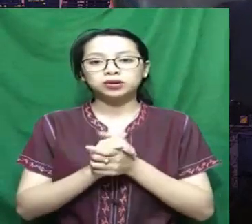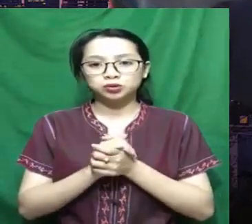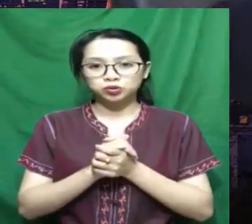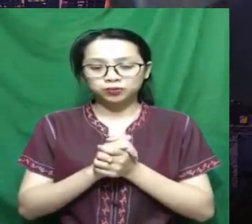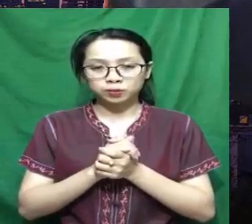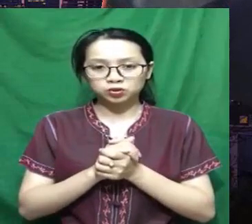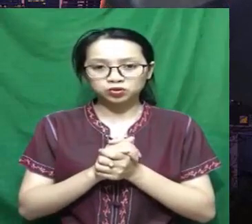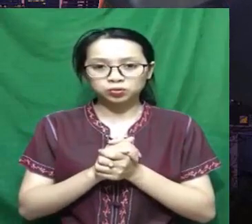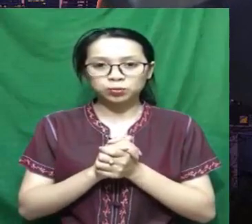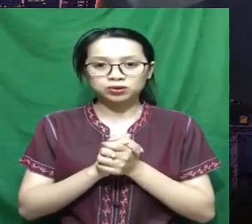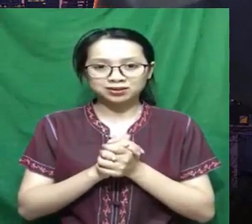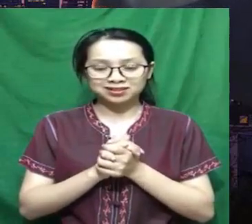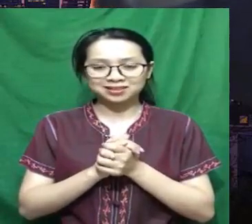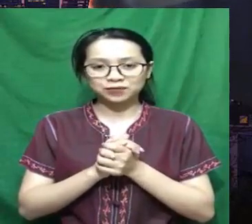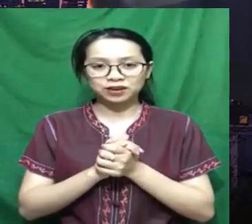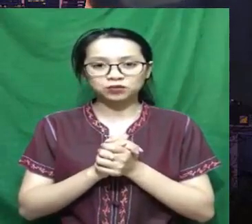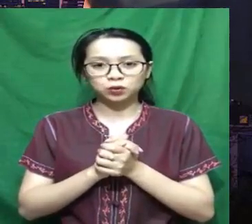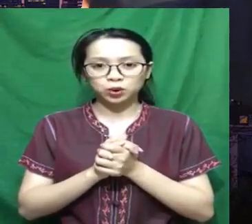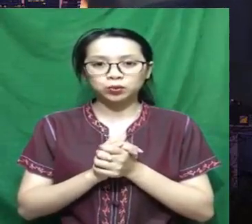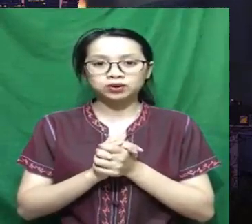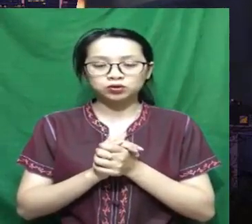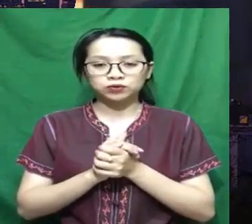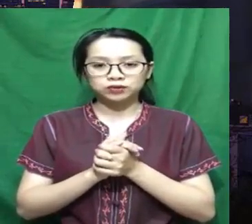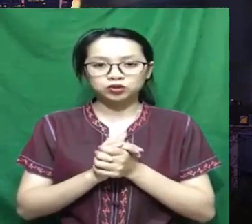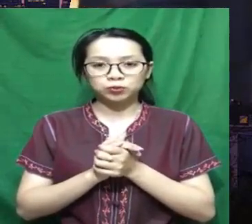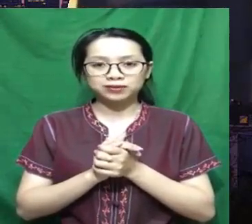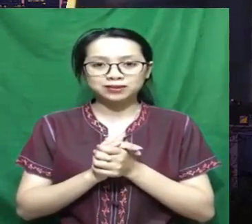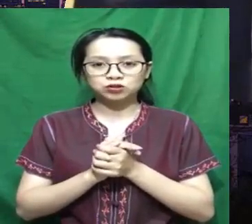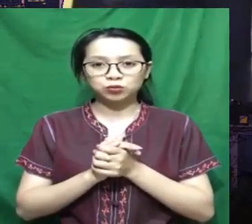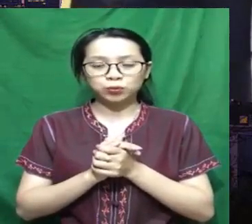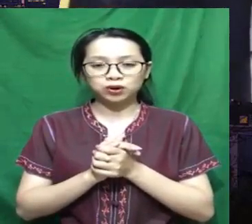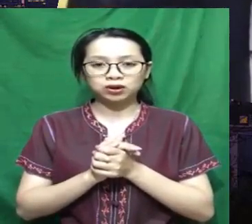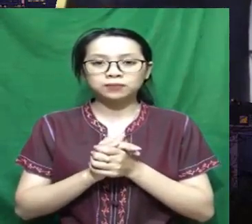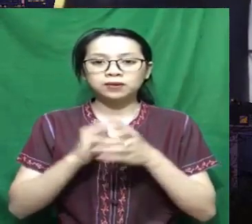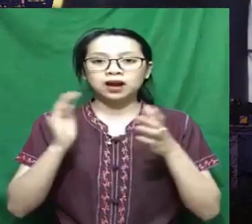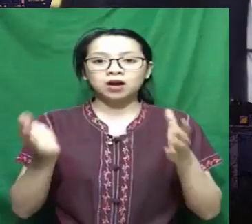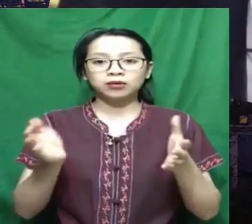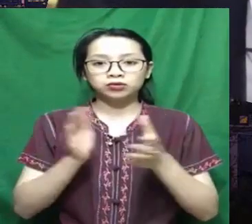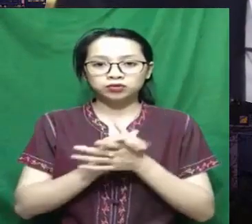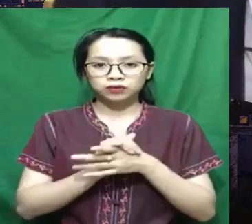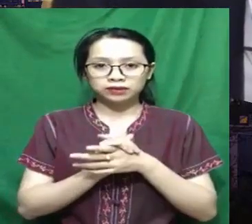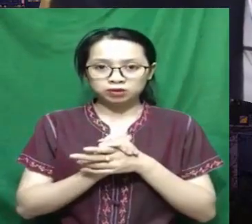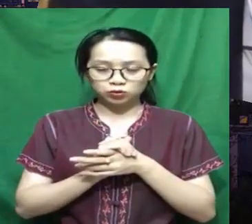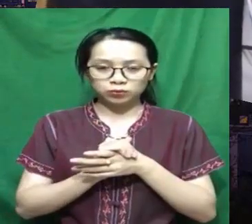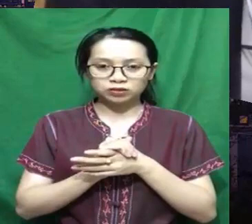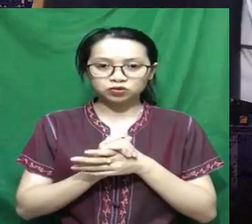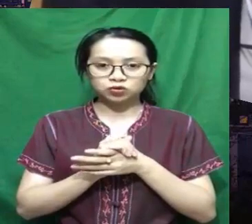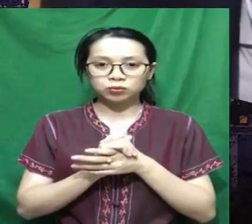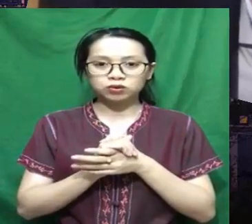Victoria peut être aux prises avec un autre problème de santé qui nécessite plus de tests. Cela